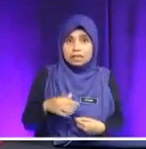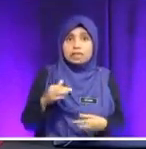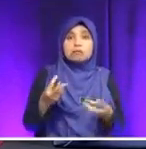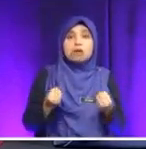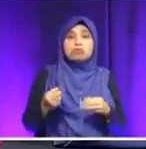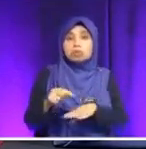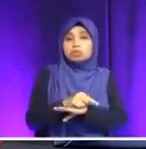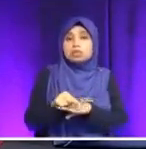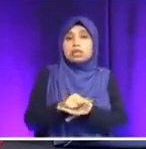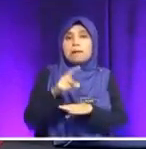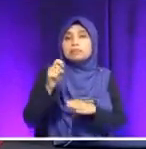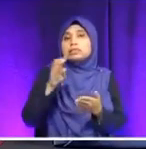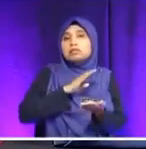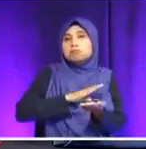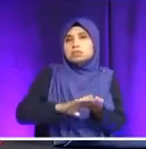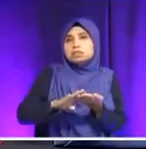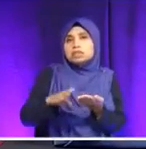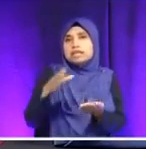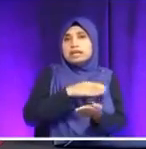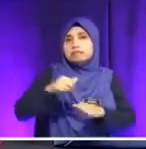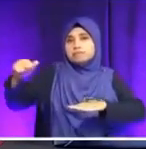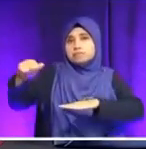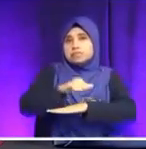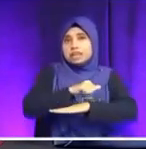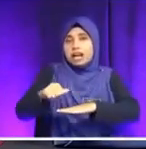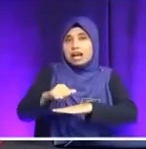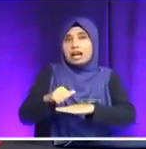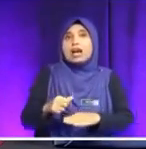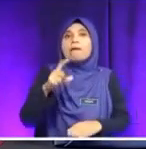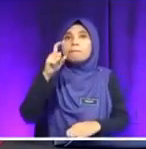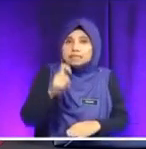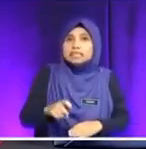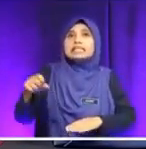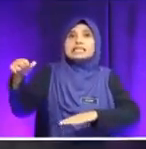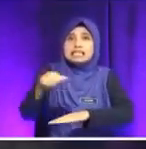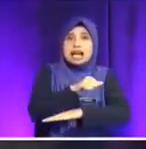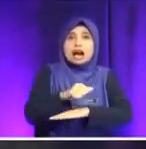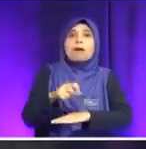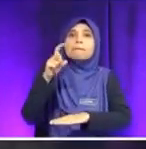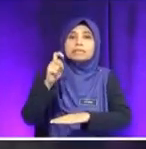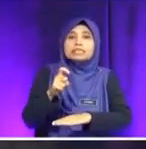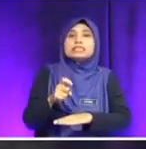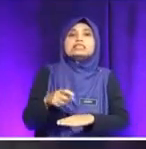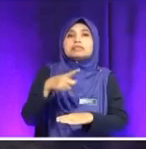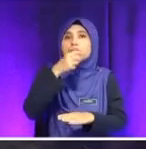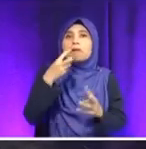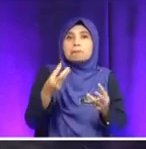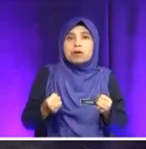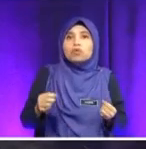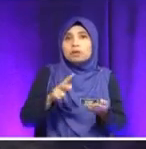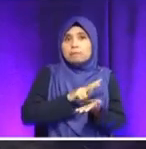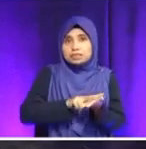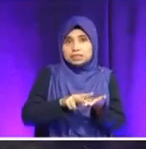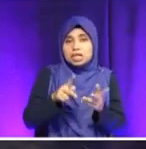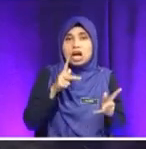bersih. Bersih dan juga disetrika. Berapa kali saya sebut mesti disetrika. Sebab kita nak dia kemas. Sebab apa? Kalau kita